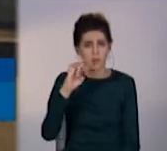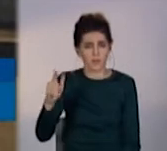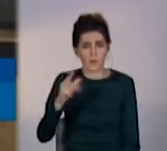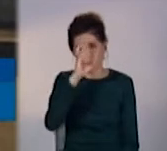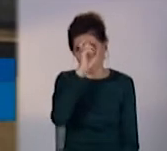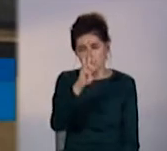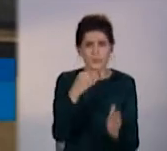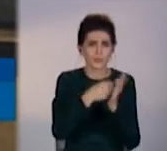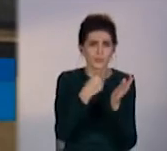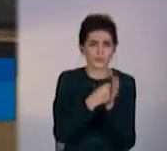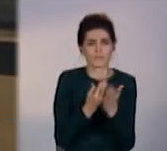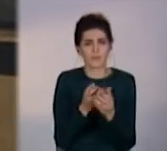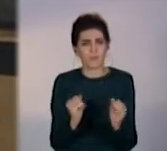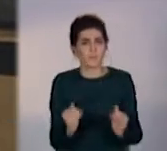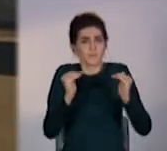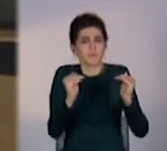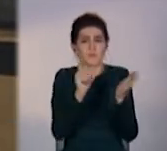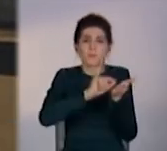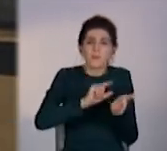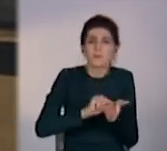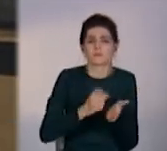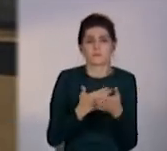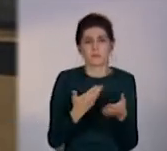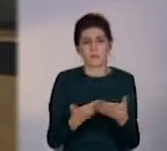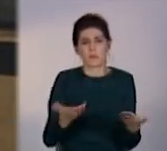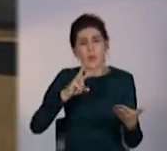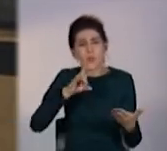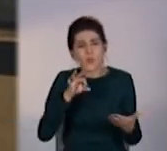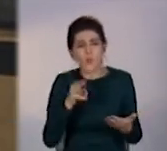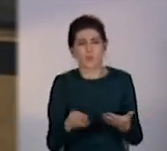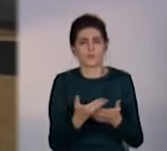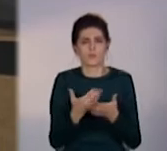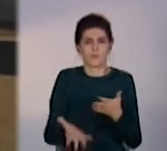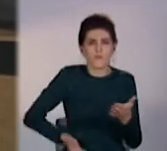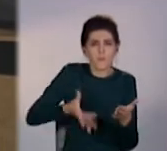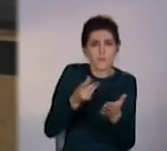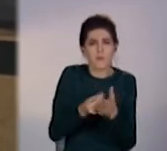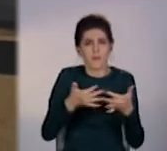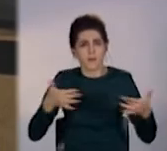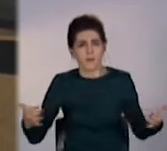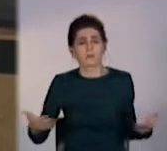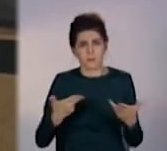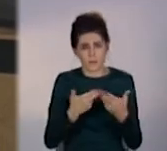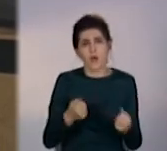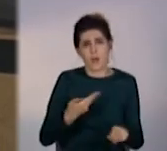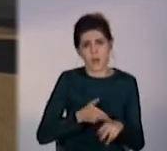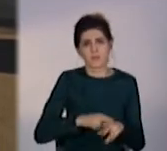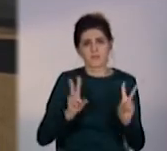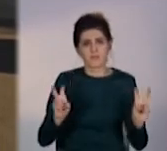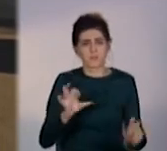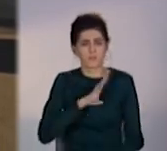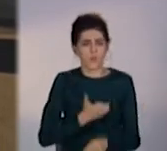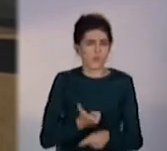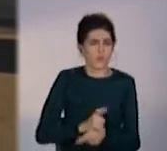того, чтобы повысить пенсии, повысить там какие-то льготные выплаты, да, то это было бы более приемлемо